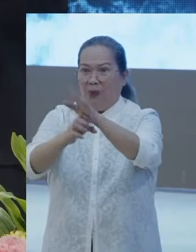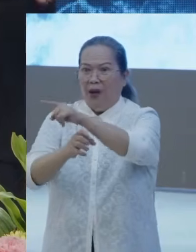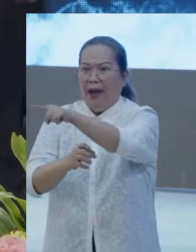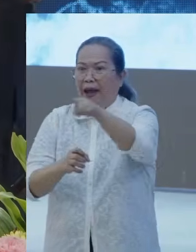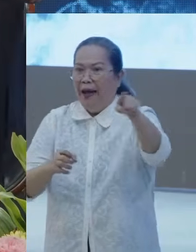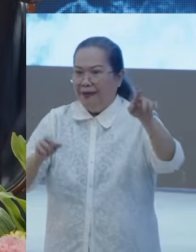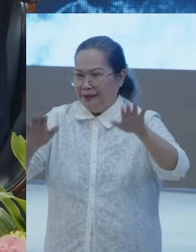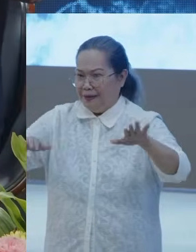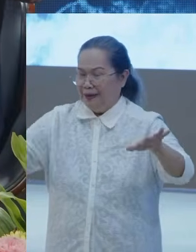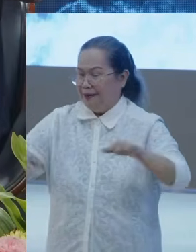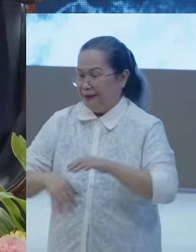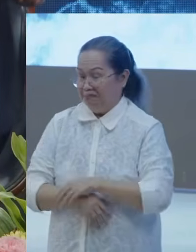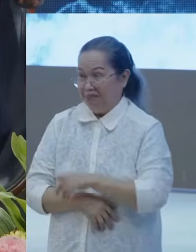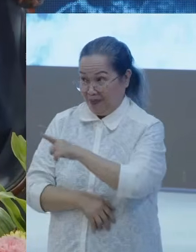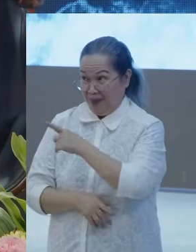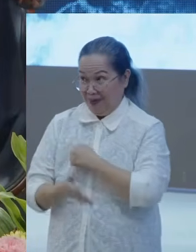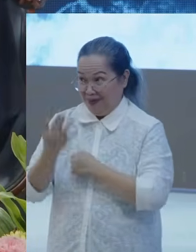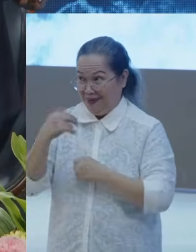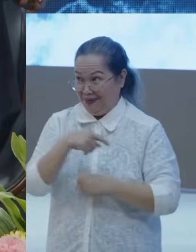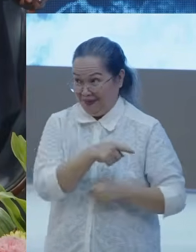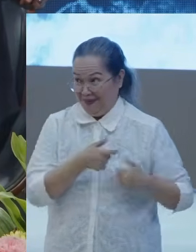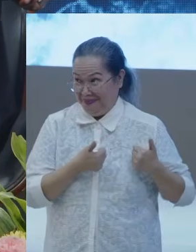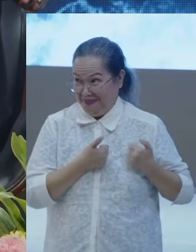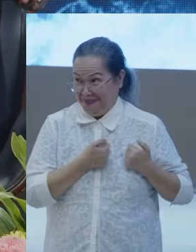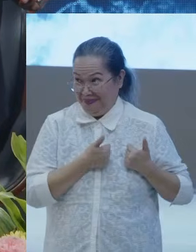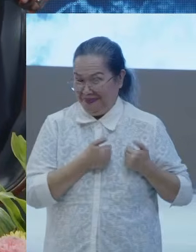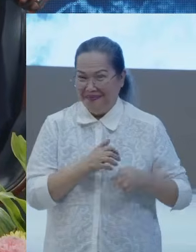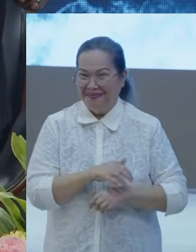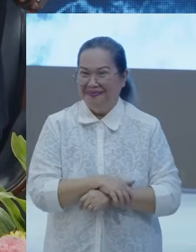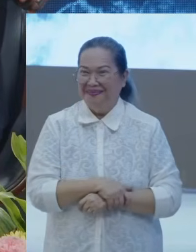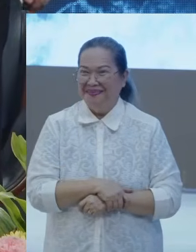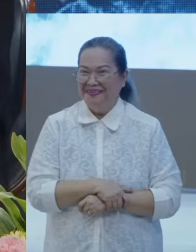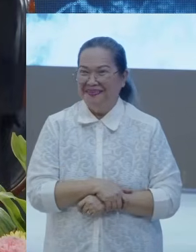kabataan, alam mo, girlfriend ko na si ganyan.